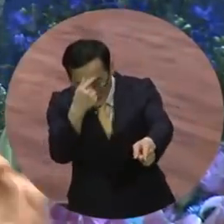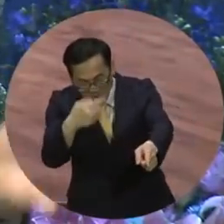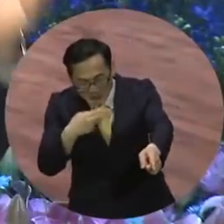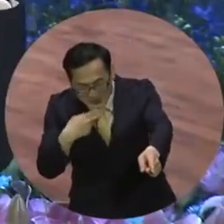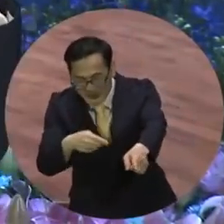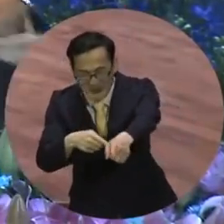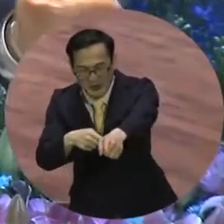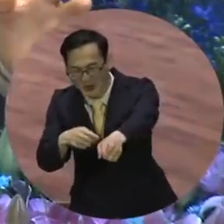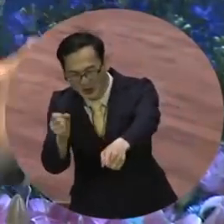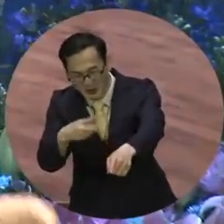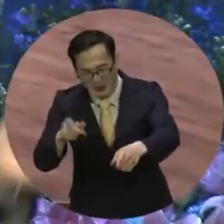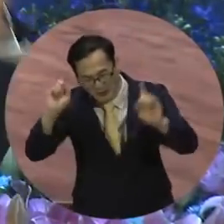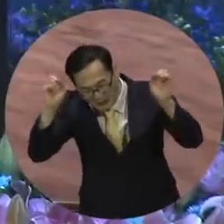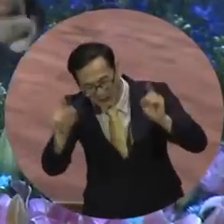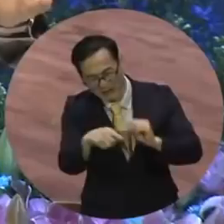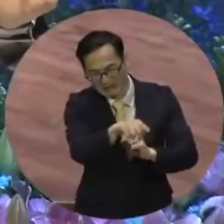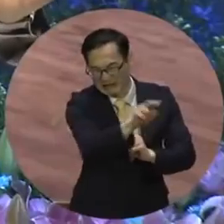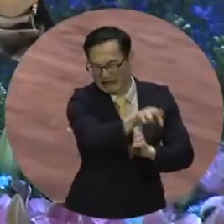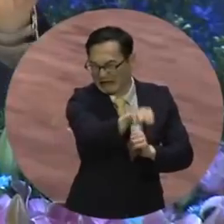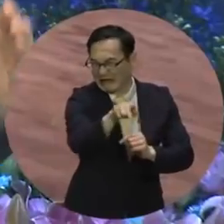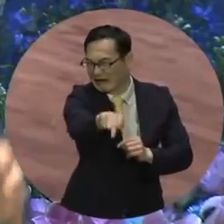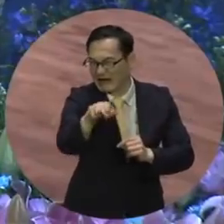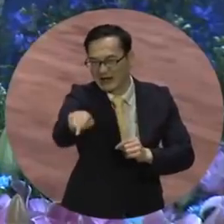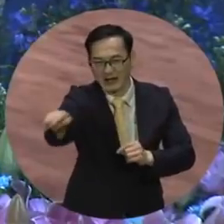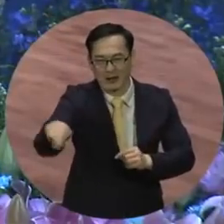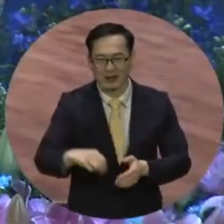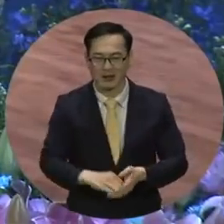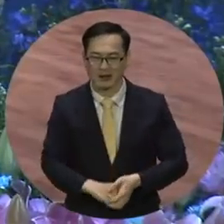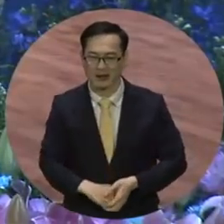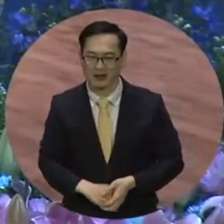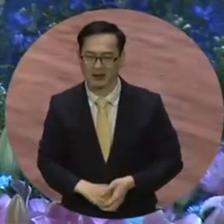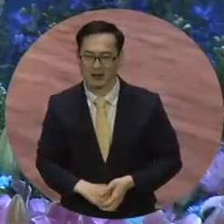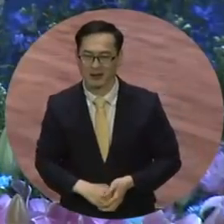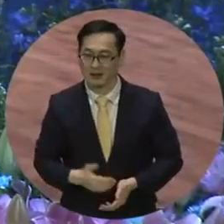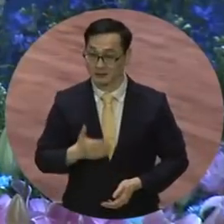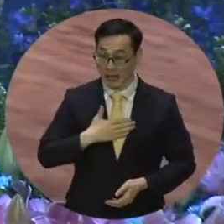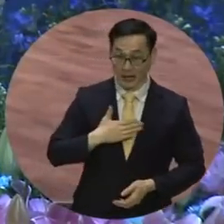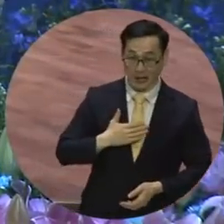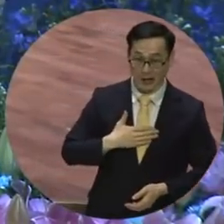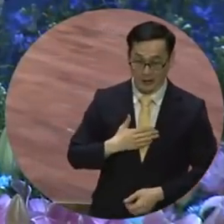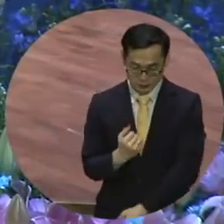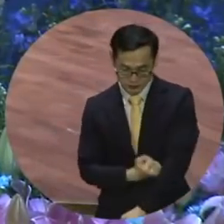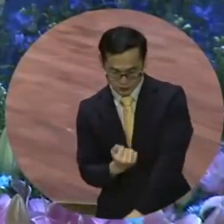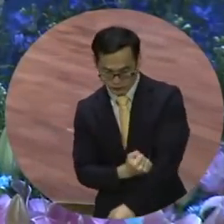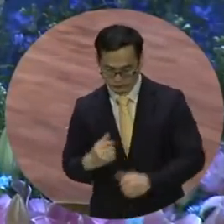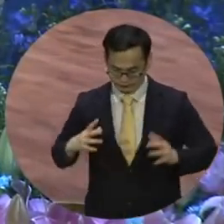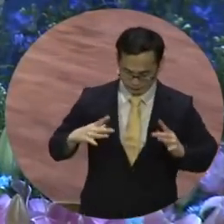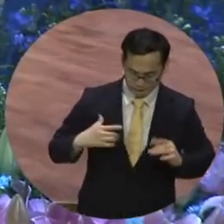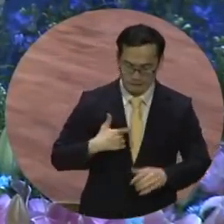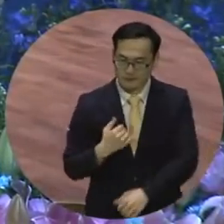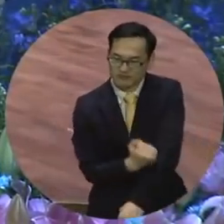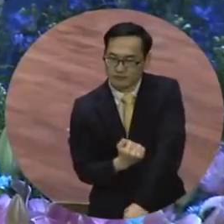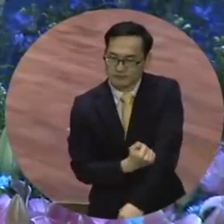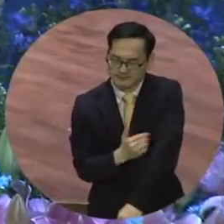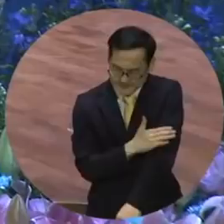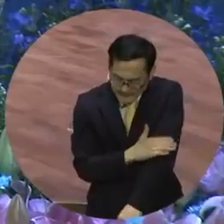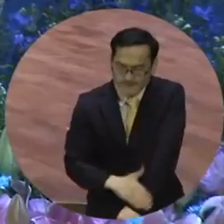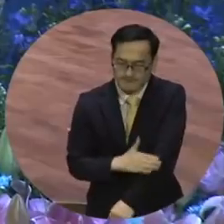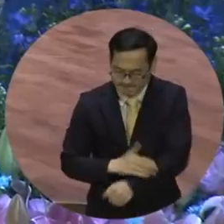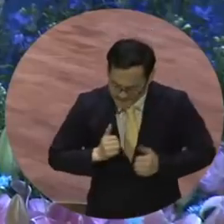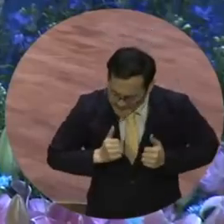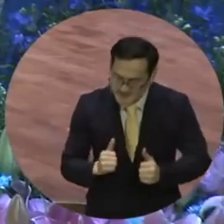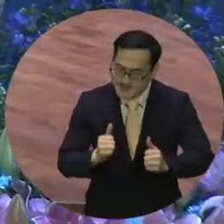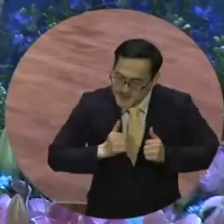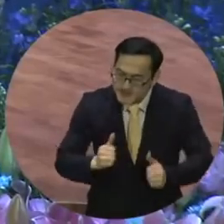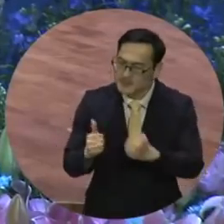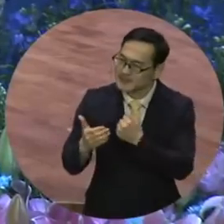저 사람 저 무슨 저 사람 저 계속 정죄합니다. 자기는 자기 의로서 구원받았는데 구원받는 율법을